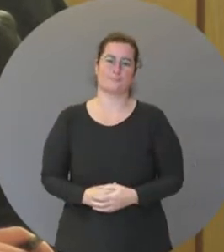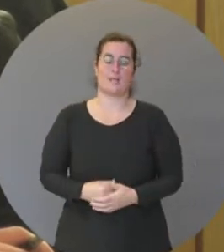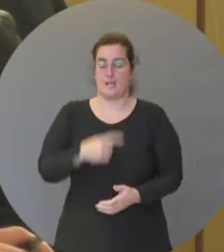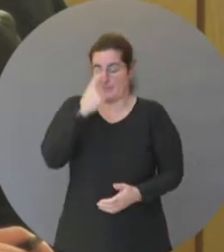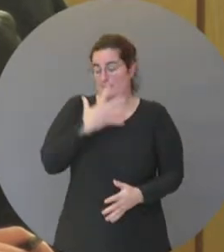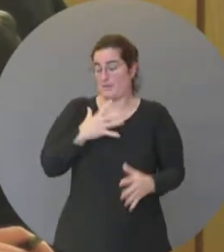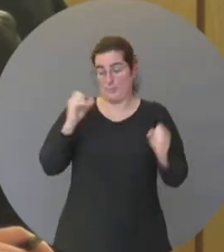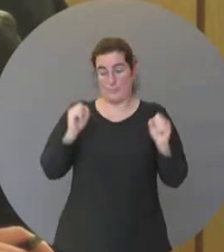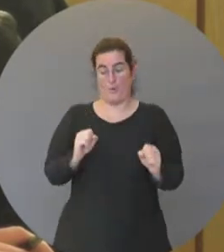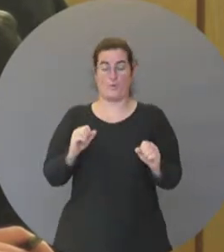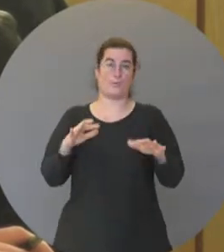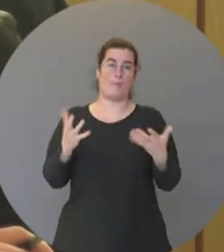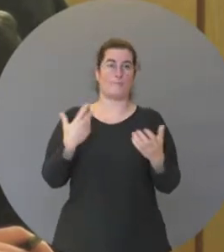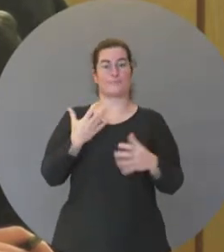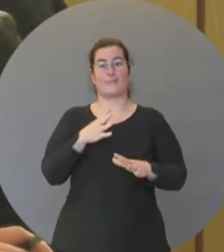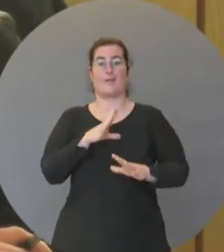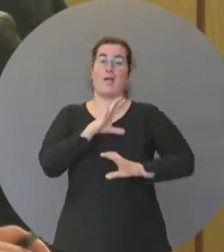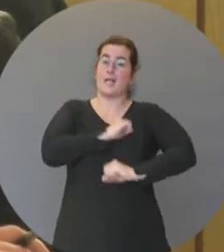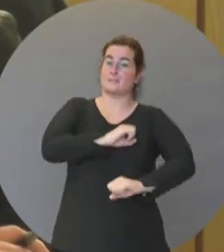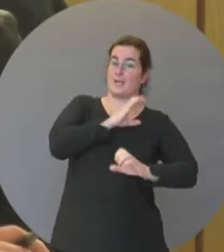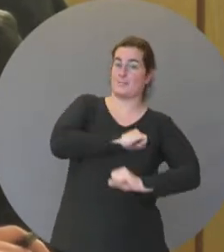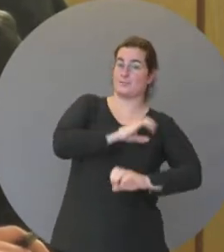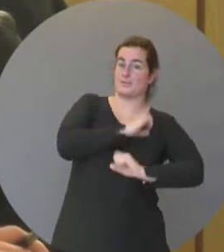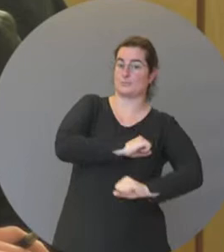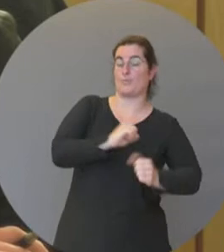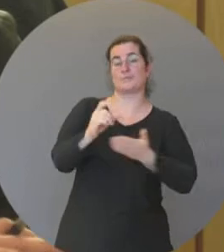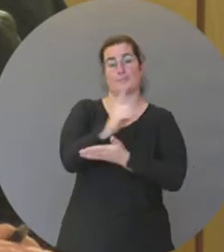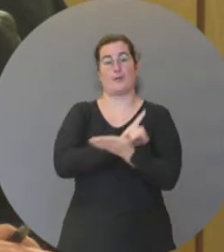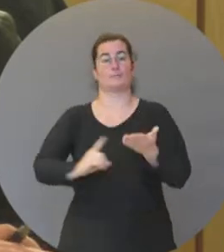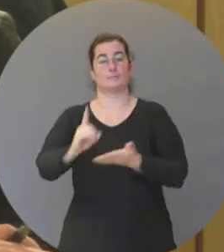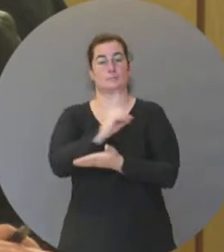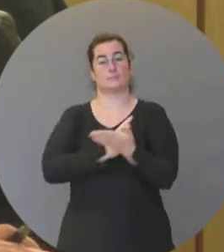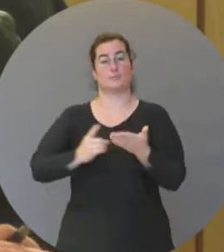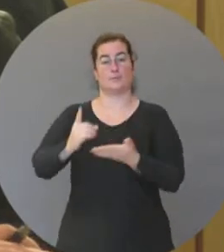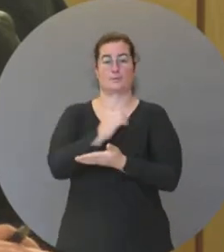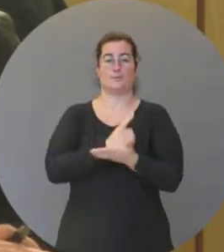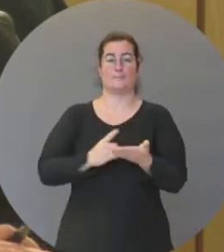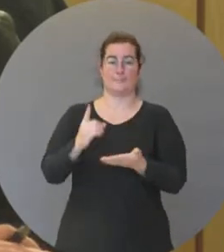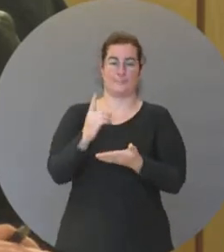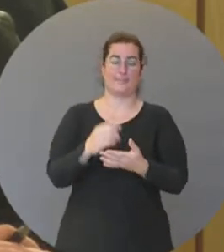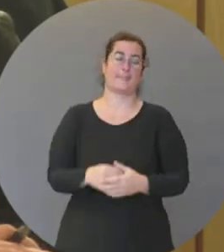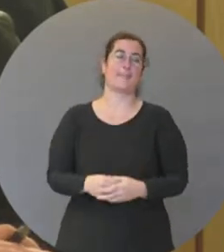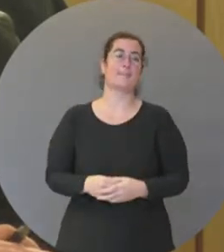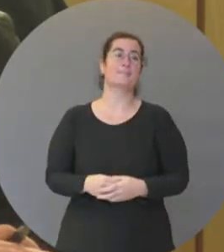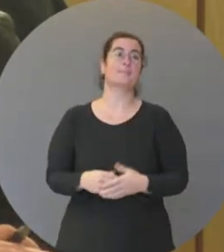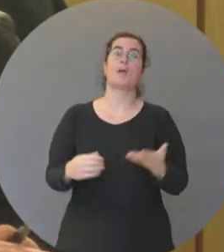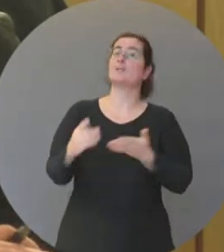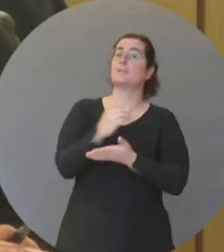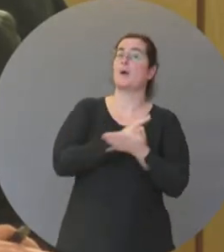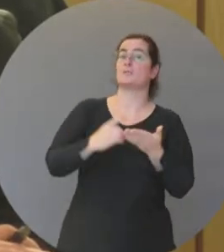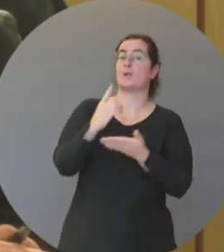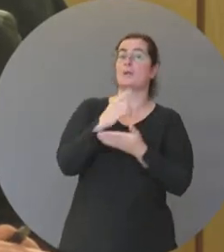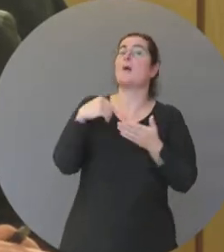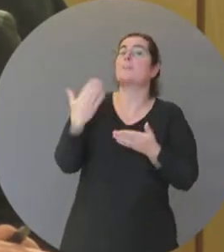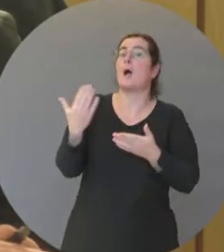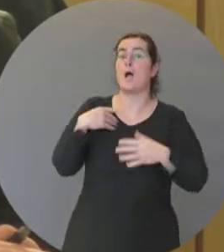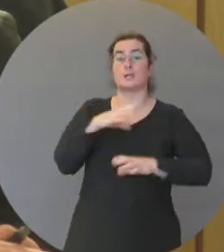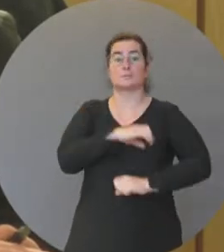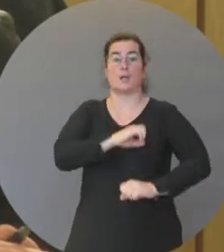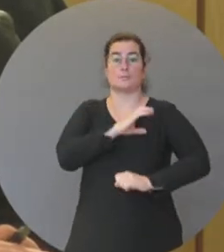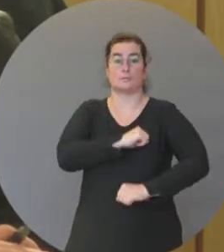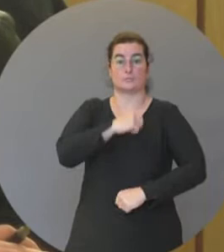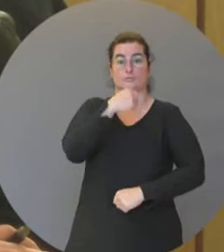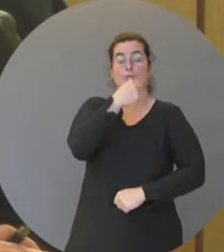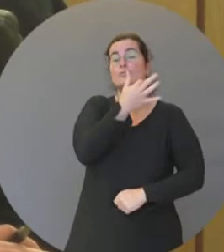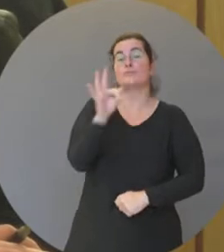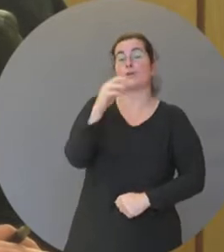expérimentation départementale qui pourrait s'étendre à l'ensemble du territoire national et de ce